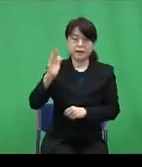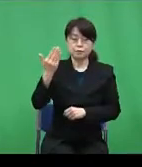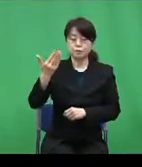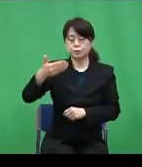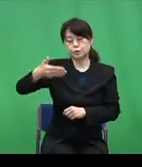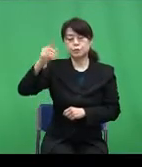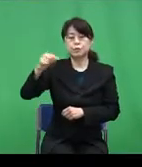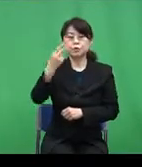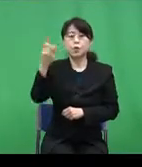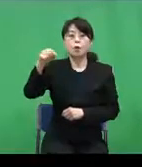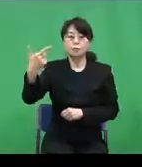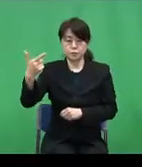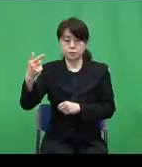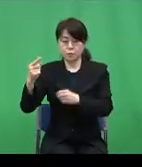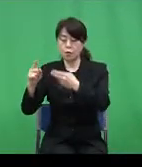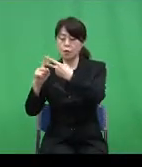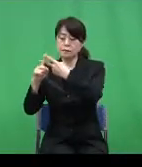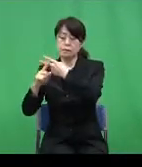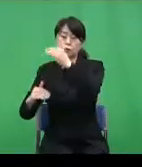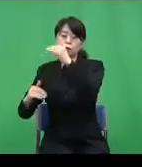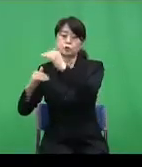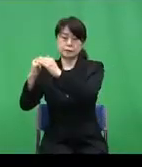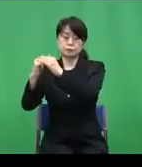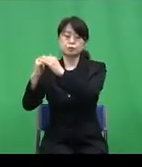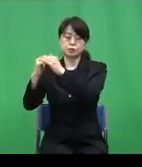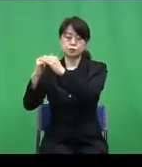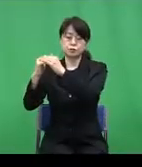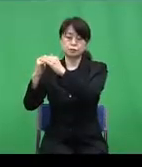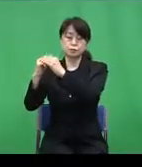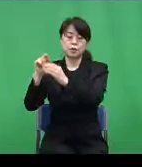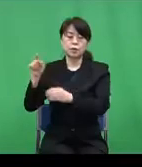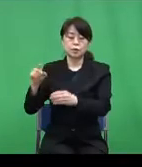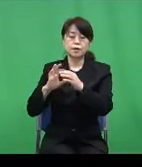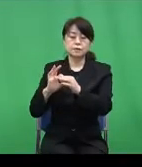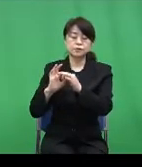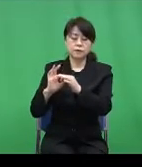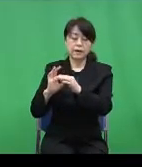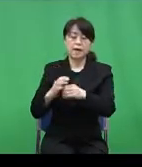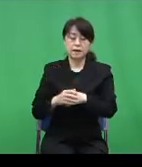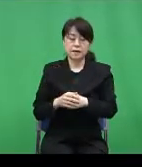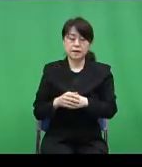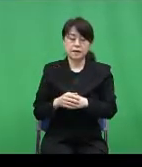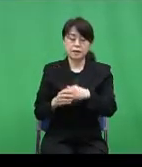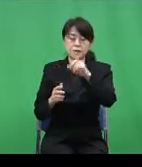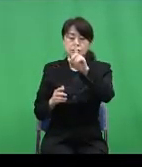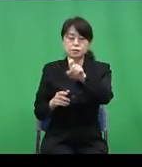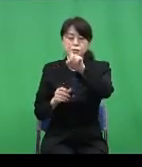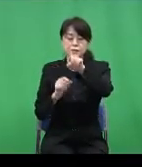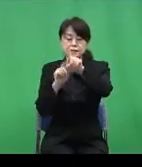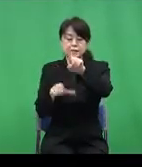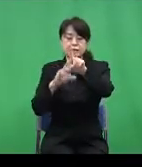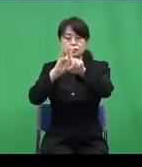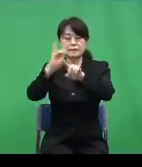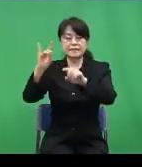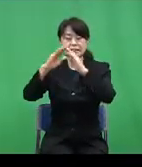実というかですね、まあ、これについてはですね、まあ、11月議会でも、まあ、ご答弁いたし